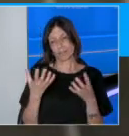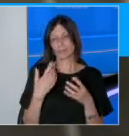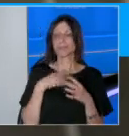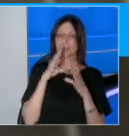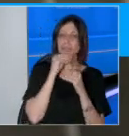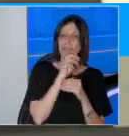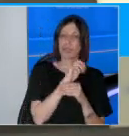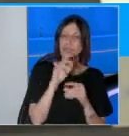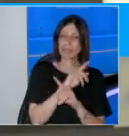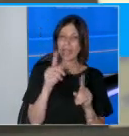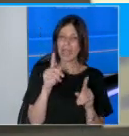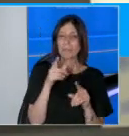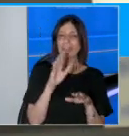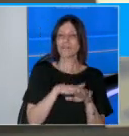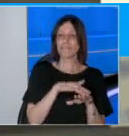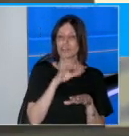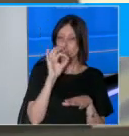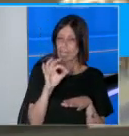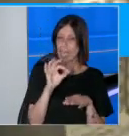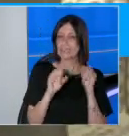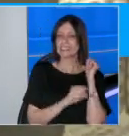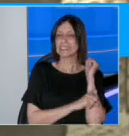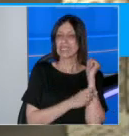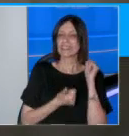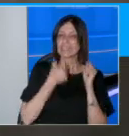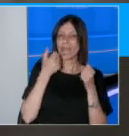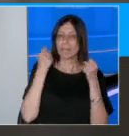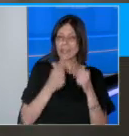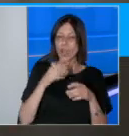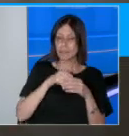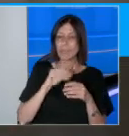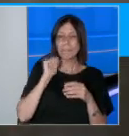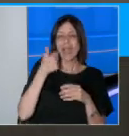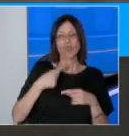אחרים בתחום מסגרת התפקיד שלך, בכל זאת סגן שר ביטחון הפנים. מחר יום